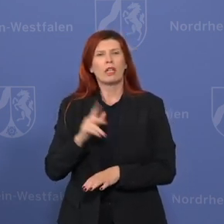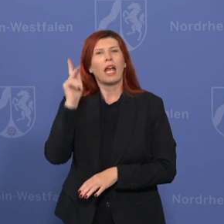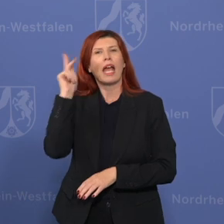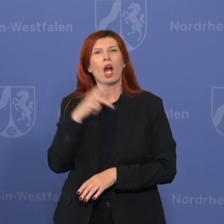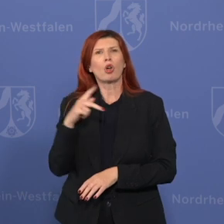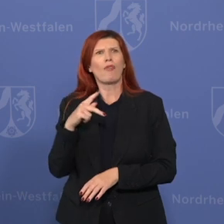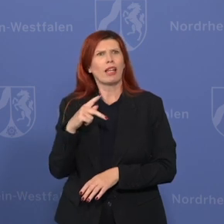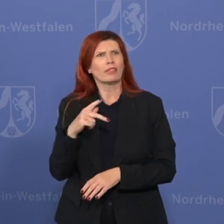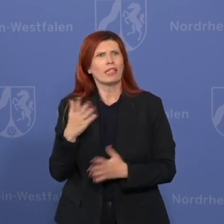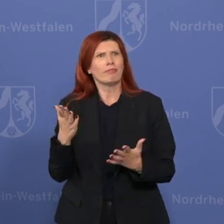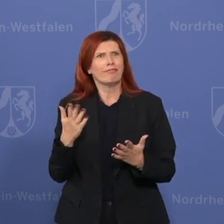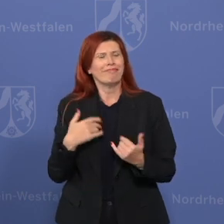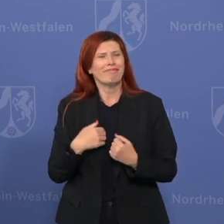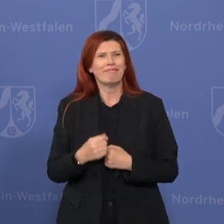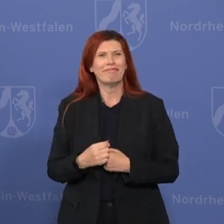Stadt anscheinend will?